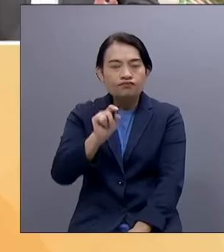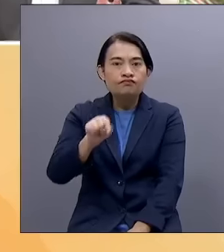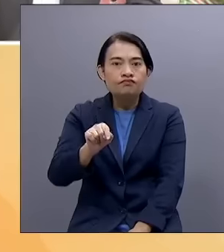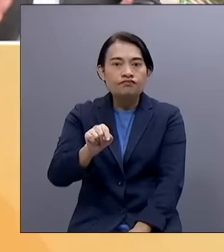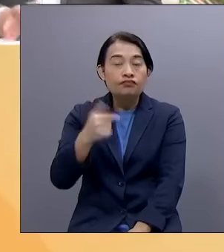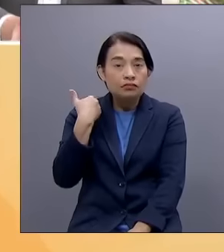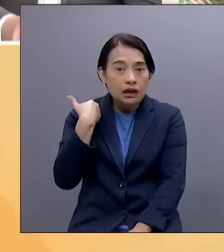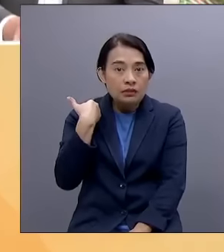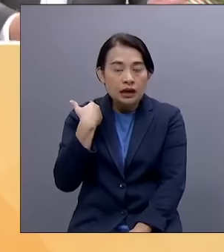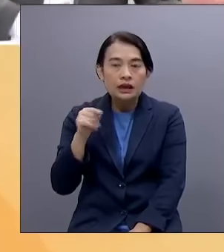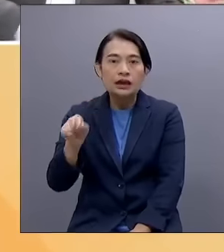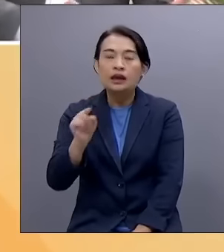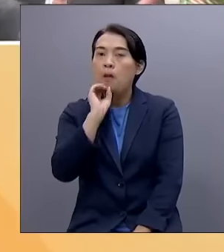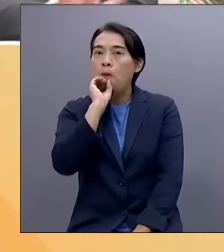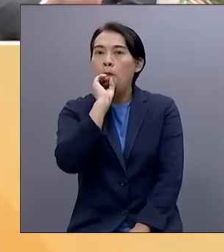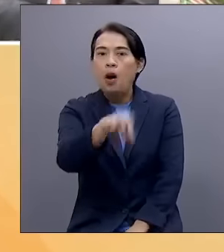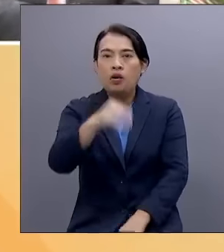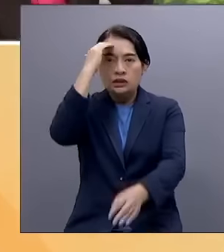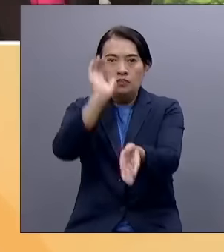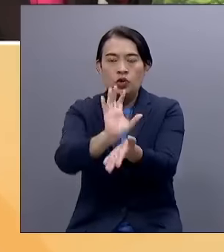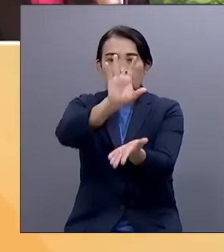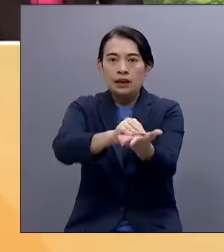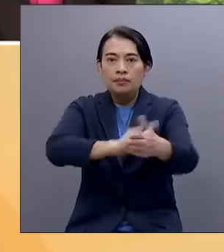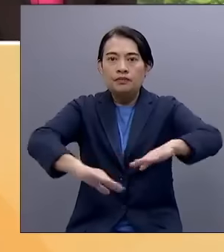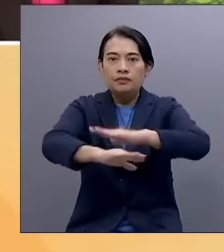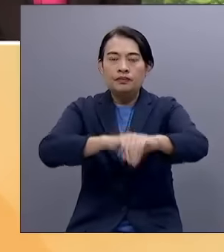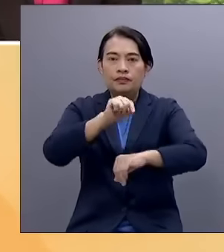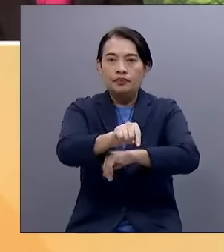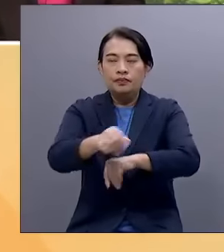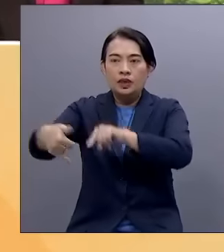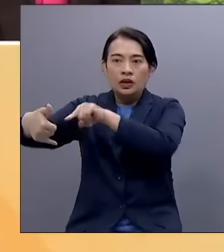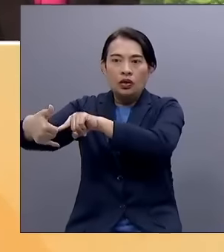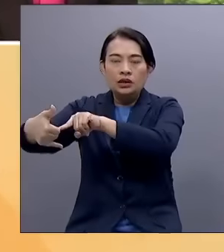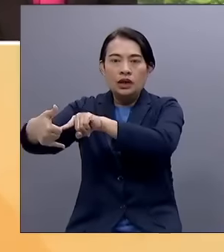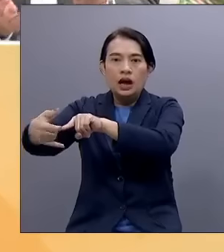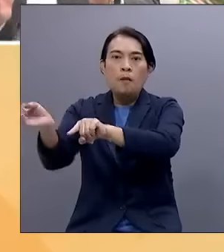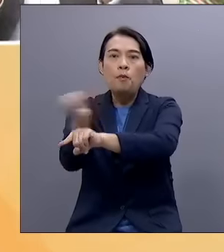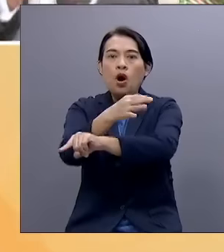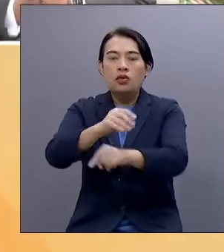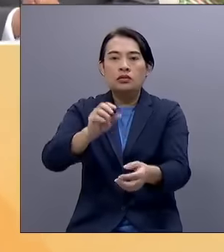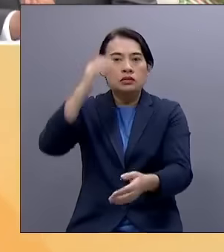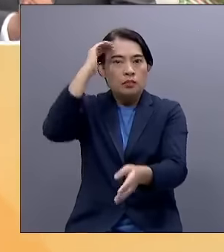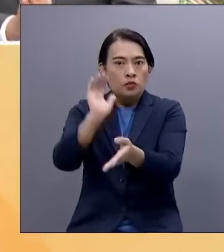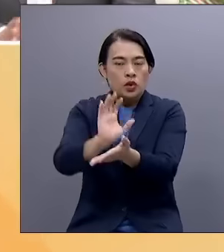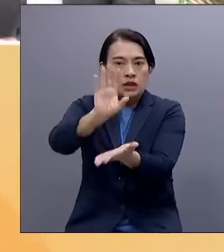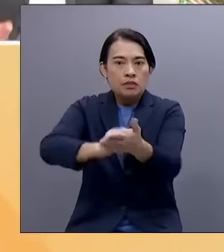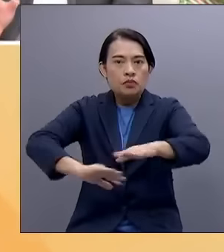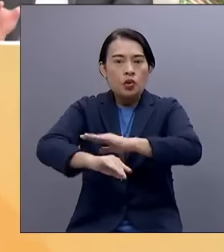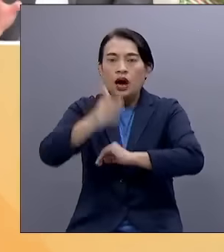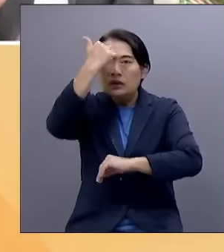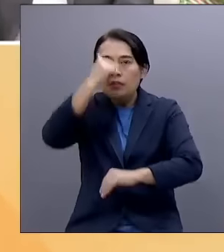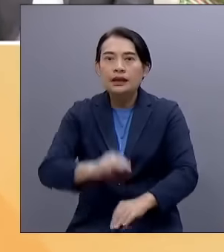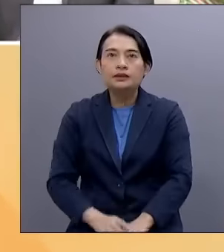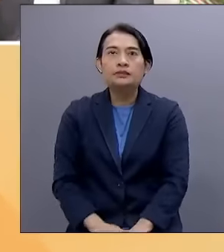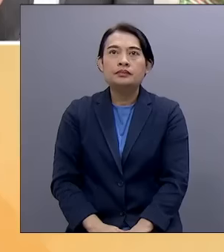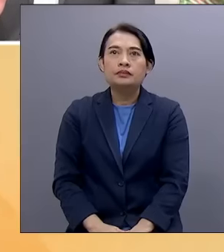บอกว่าเขาไปแจ้งความแล้วก็ไปฟ้องศาลที่ผู้ส่งเนี่ยไปแจ้งความเออๆที่ลงที่ลงในโซเชียล Mediaเนี่ยครับมันเกิดอะไรขึ้นเอต้องบอก